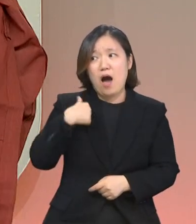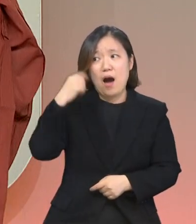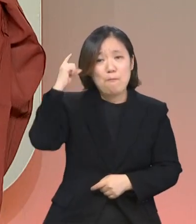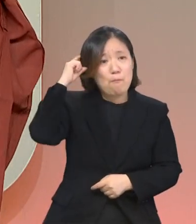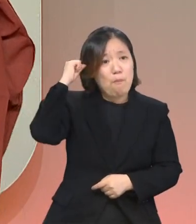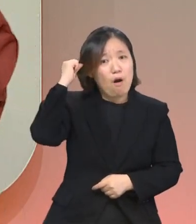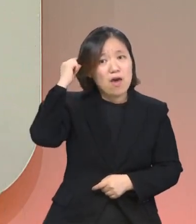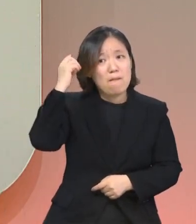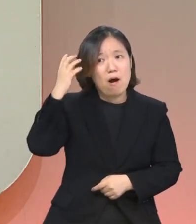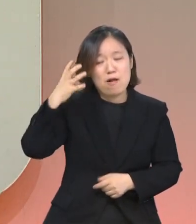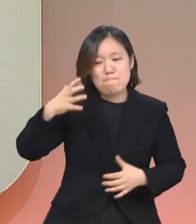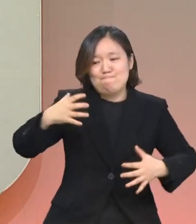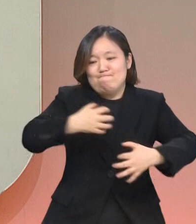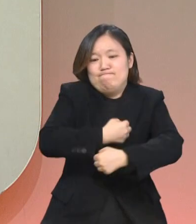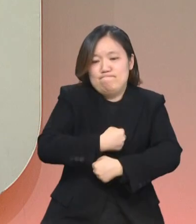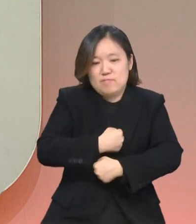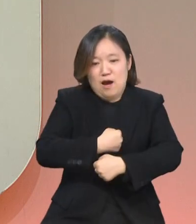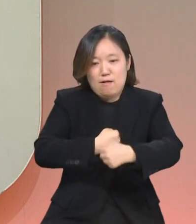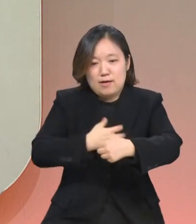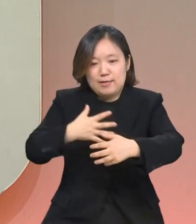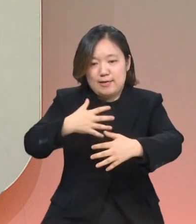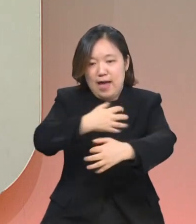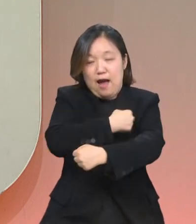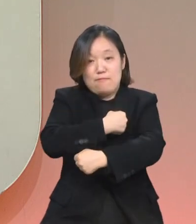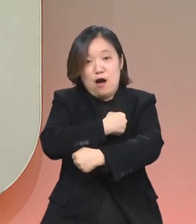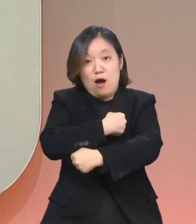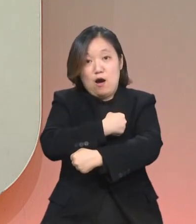불자님의 몸에 딱 움켜잡더래요